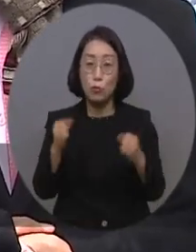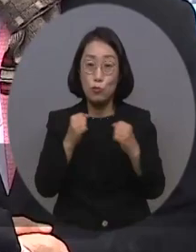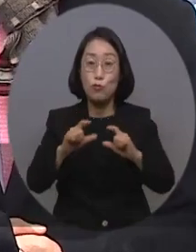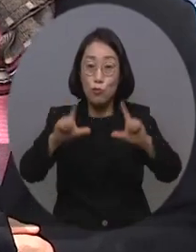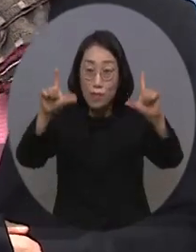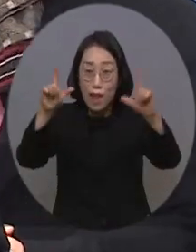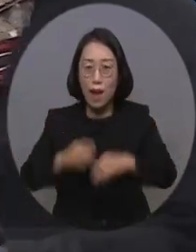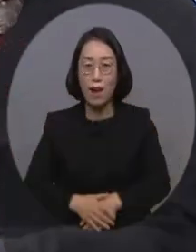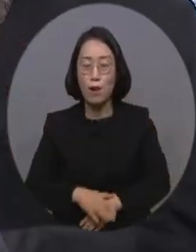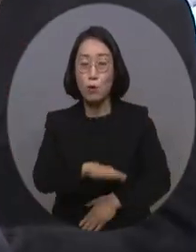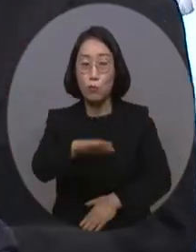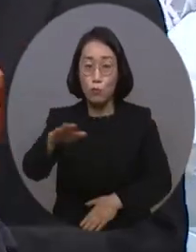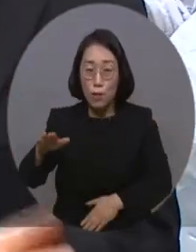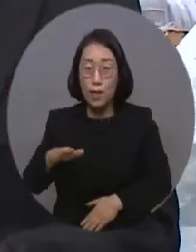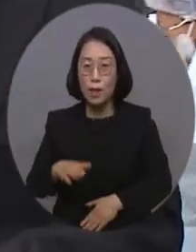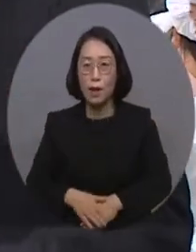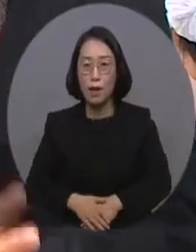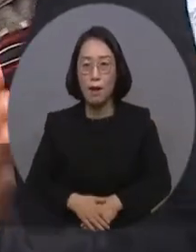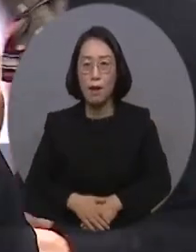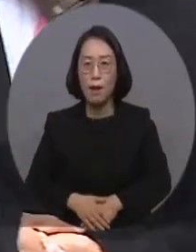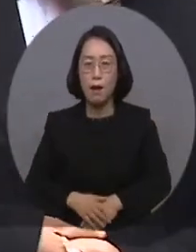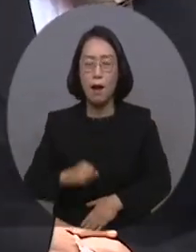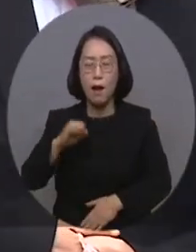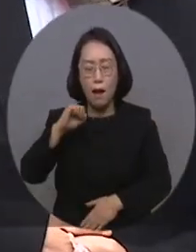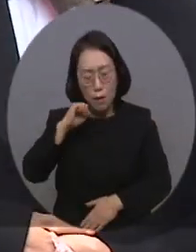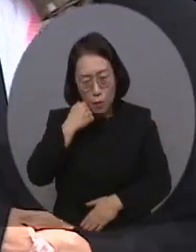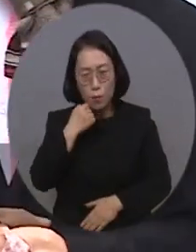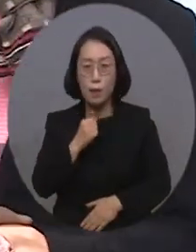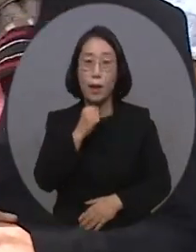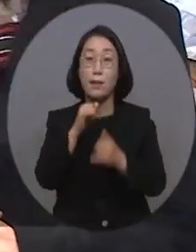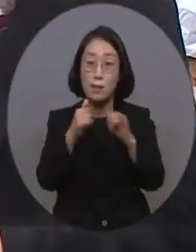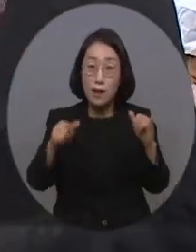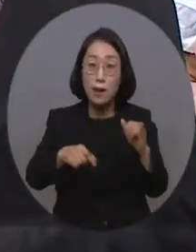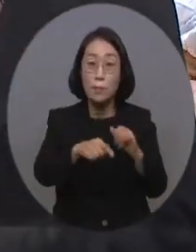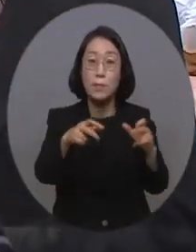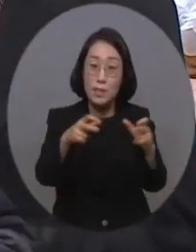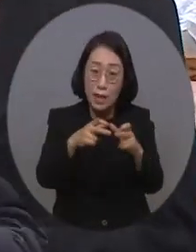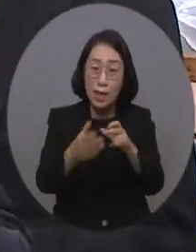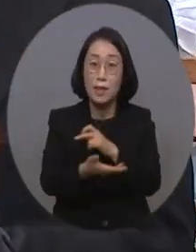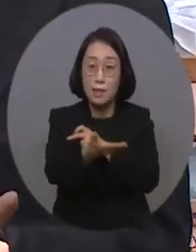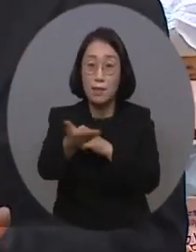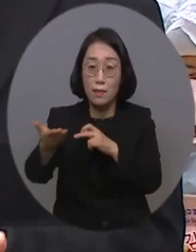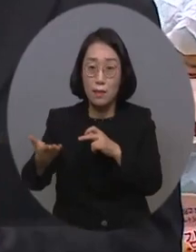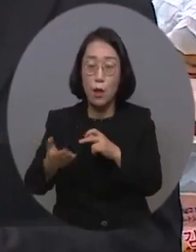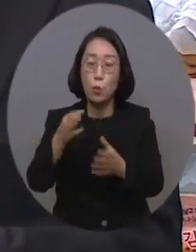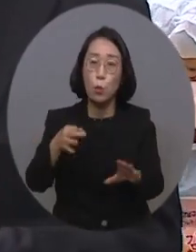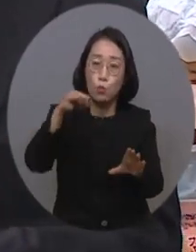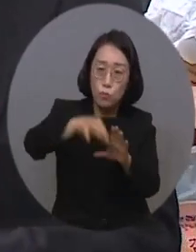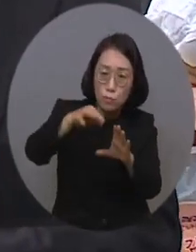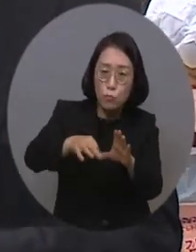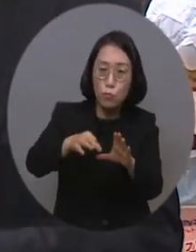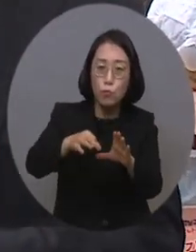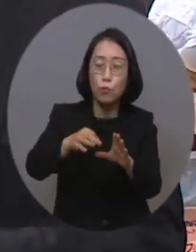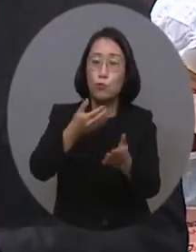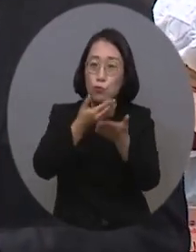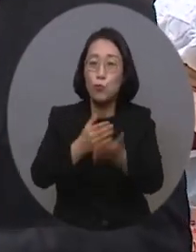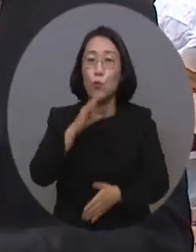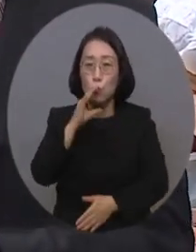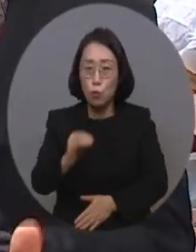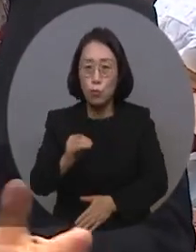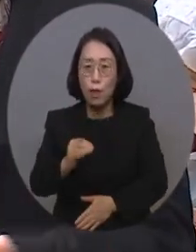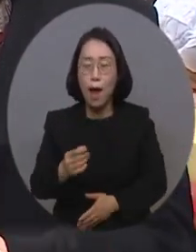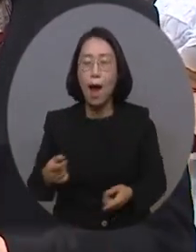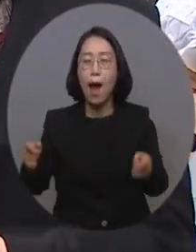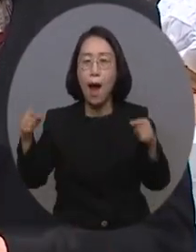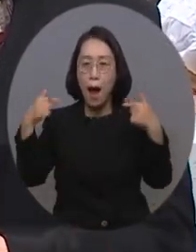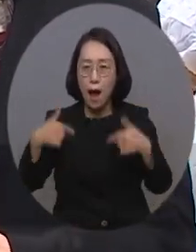날에 우리가 불우한 이웃 사회적 약자들이 있는데 물론 물질도 중요하지만 우리가 늘 함께